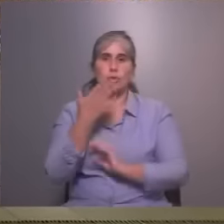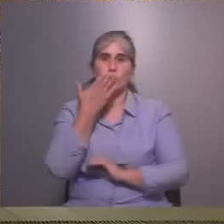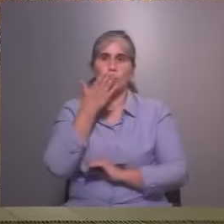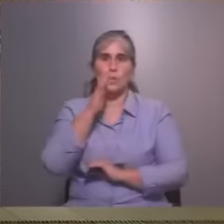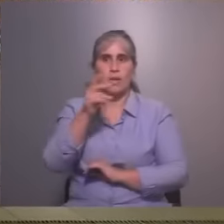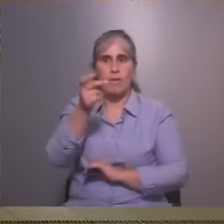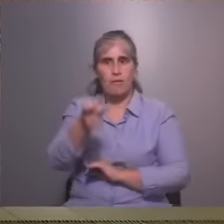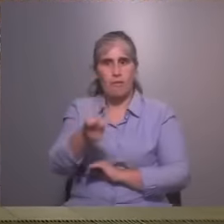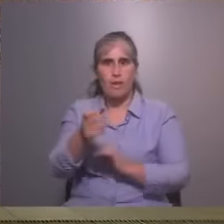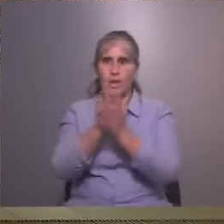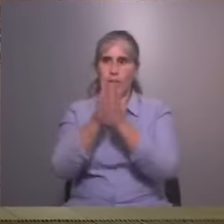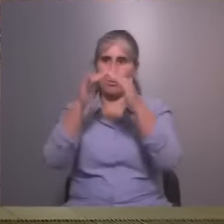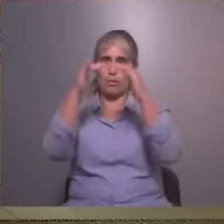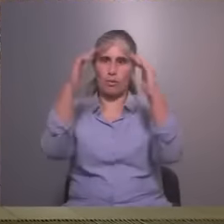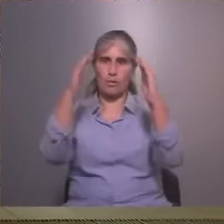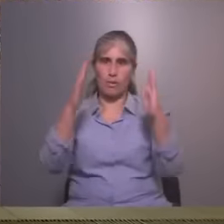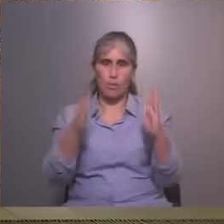sercu.